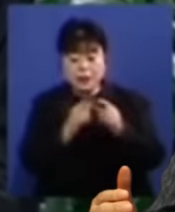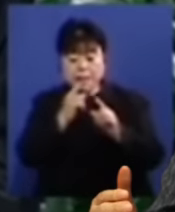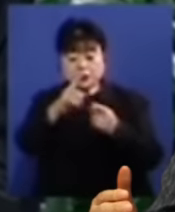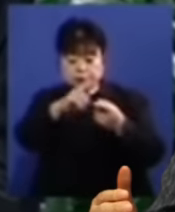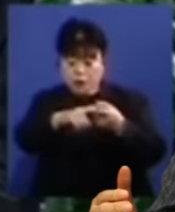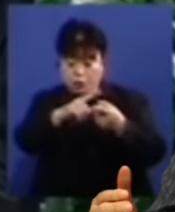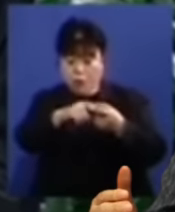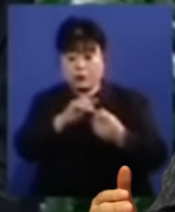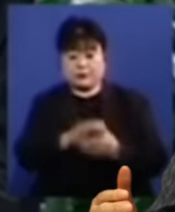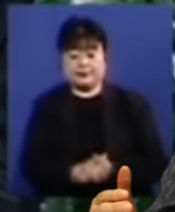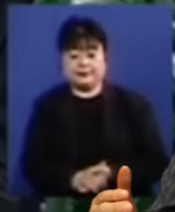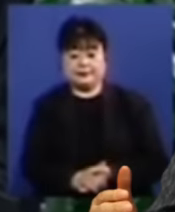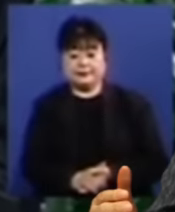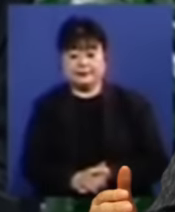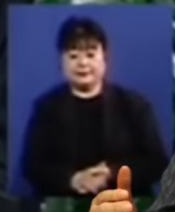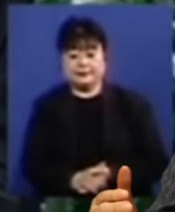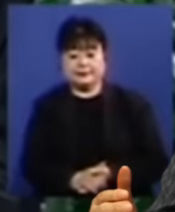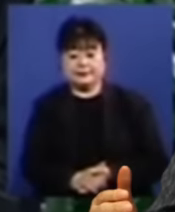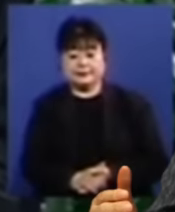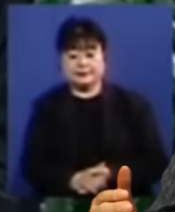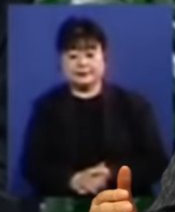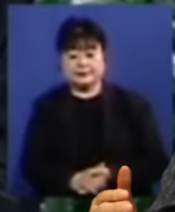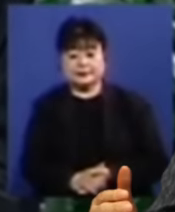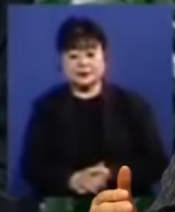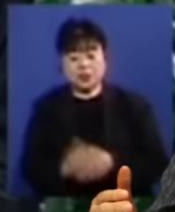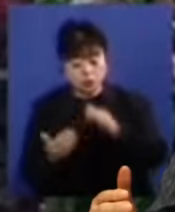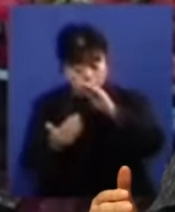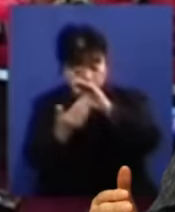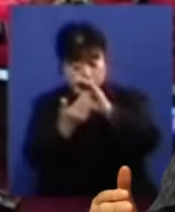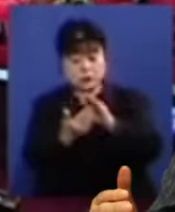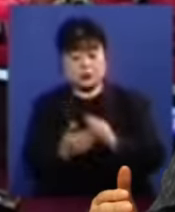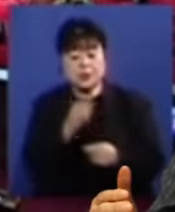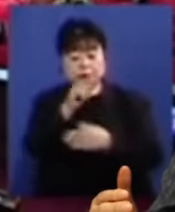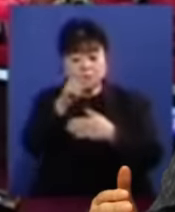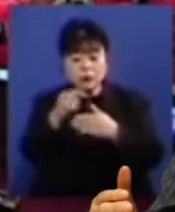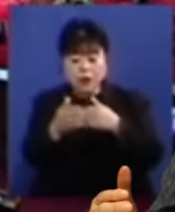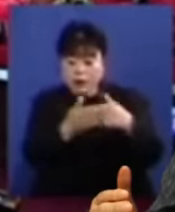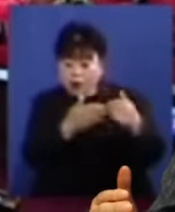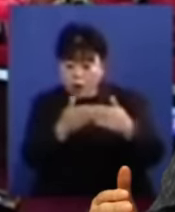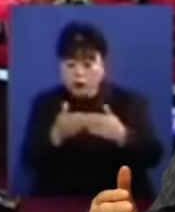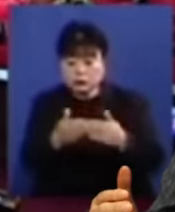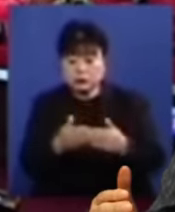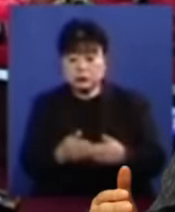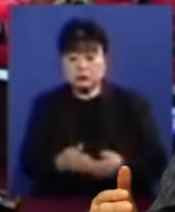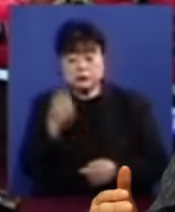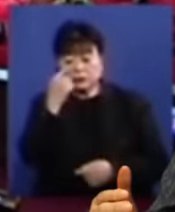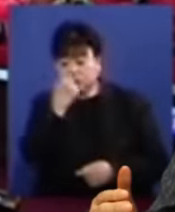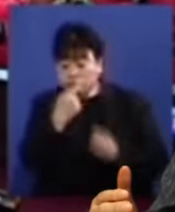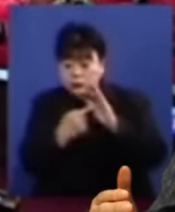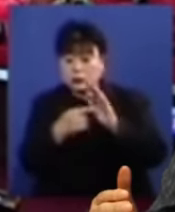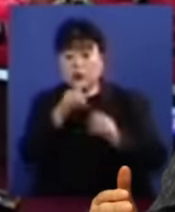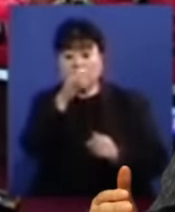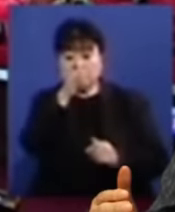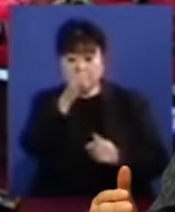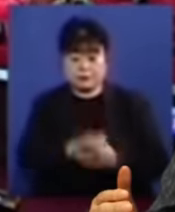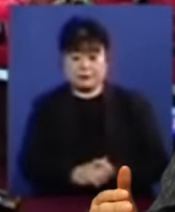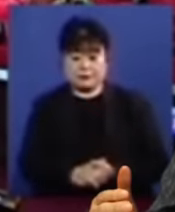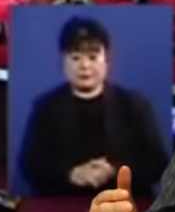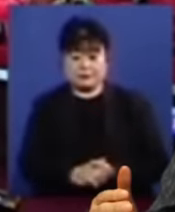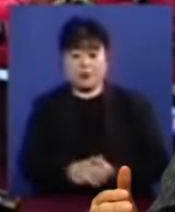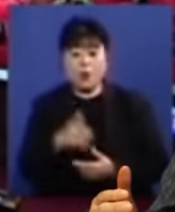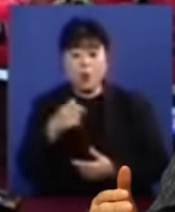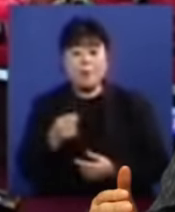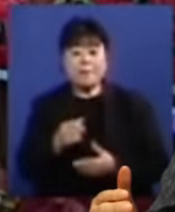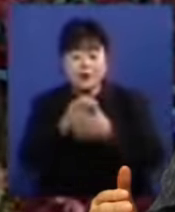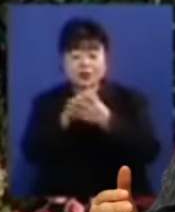말씀이 그렇다고 말씀하시고 우리의 생활의 체험이 그것을 증거하는 것입니다. 5만 번